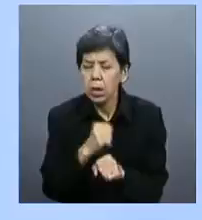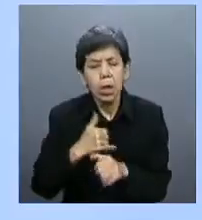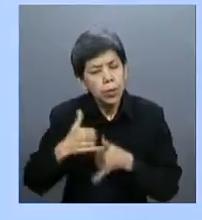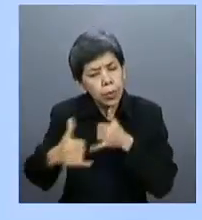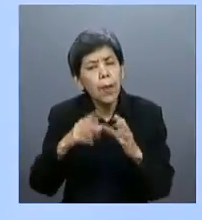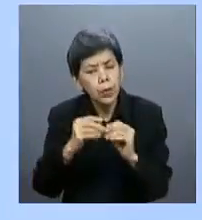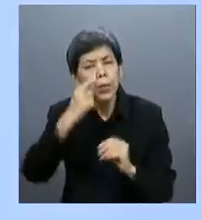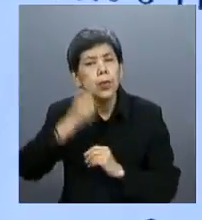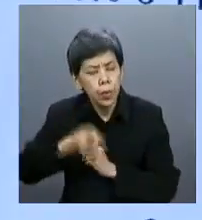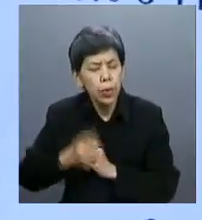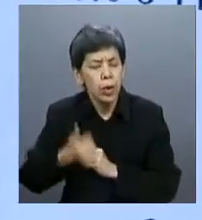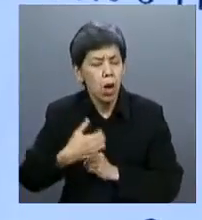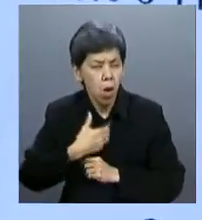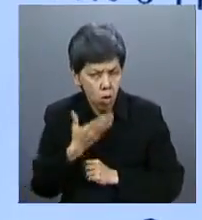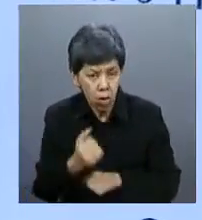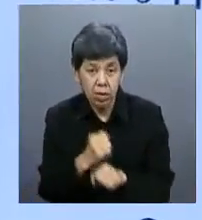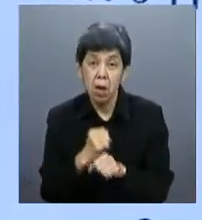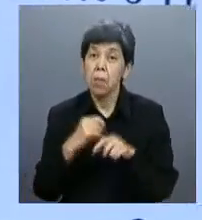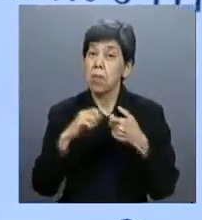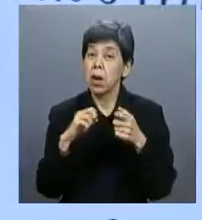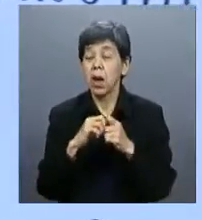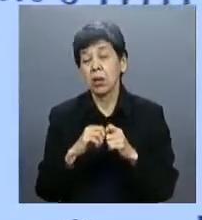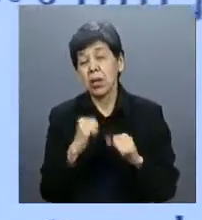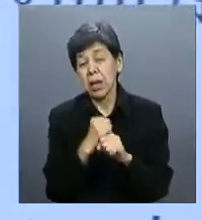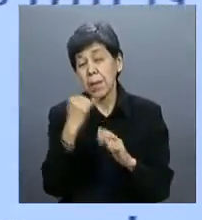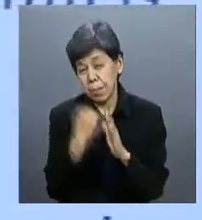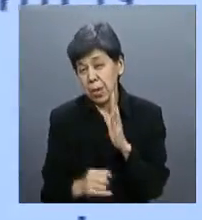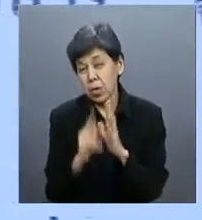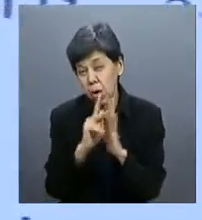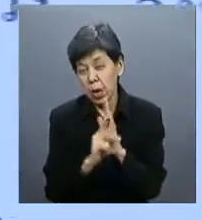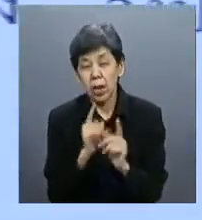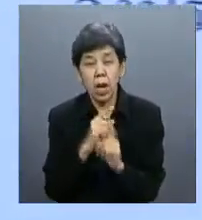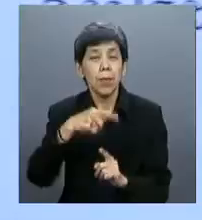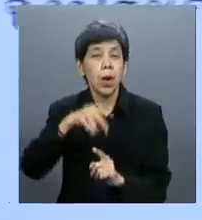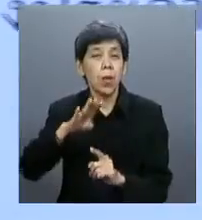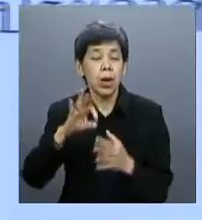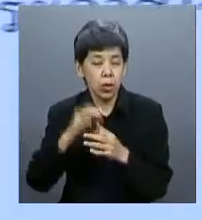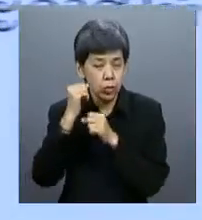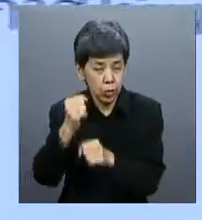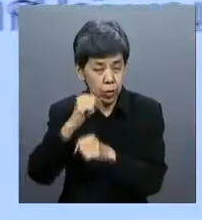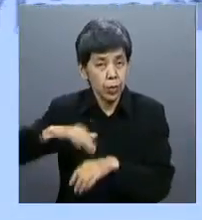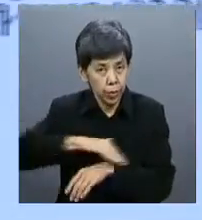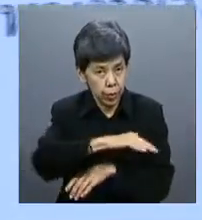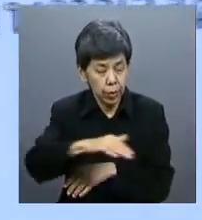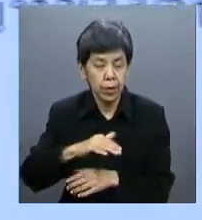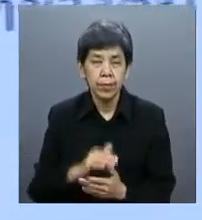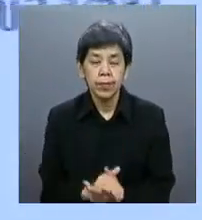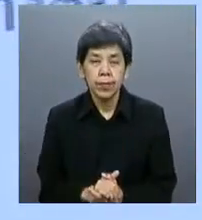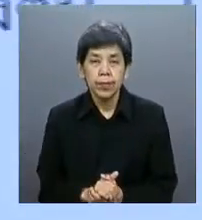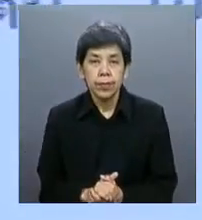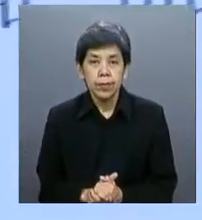กห้องประชุมสภาอบต.ไม่เช่นนั้นอาจเข้าข่ายกระทำความผิดตามพรบ.การชุมนุมสาธารณะค่ะ